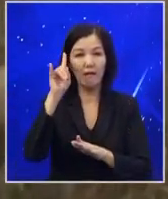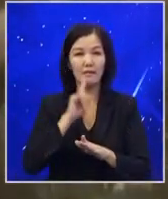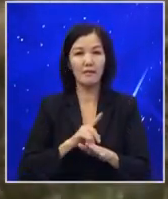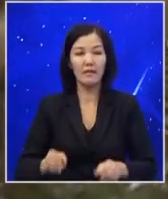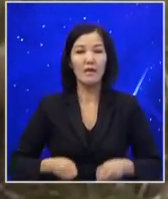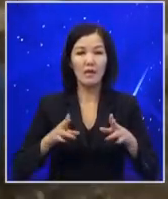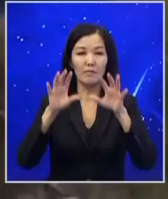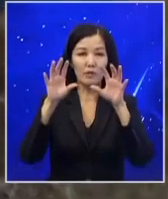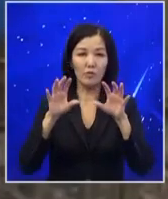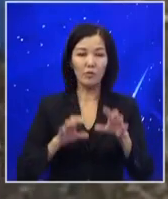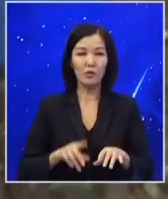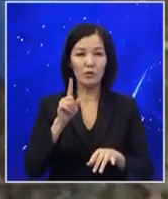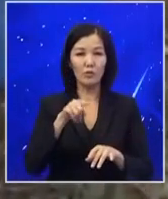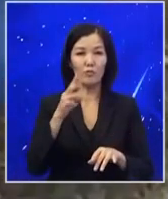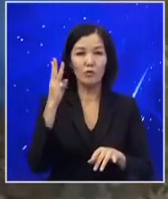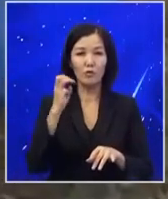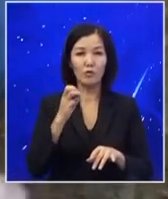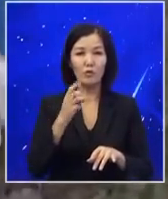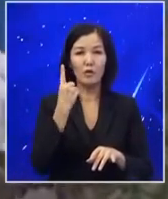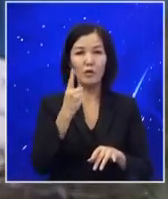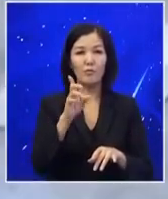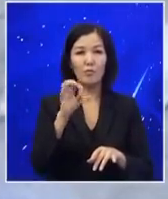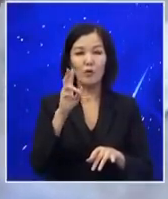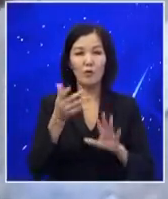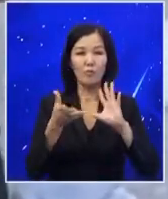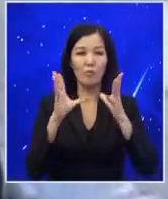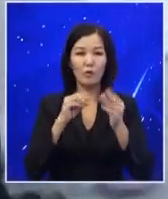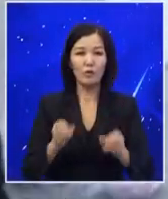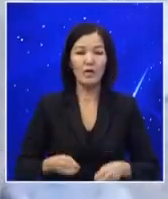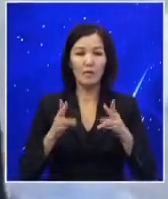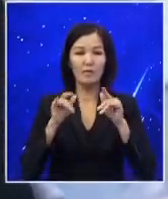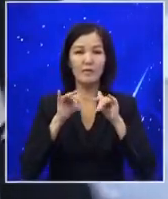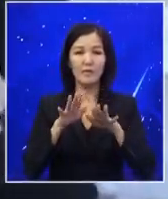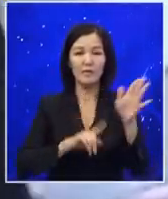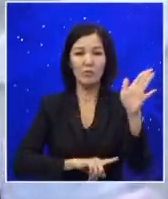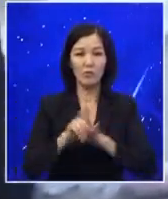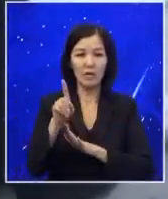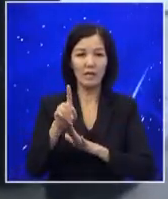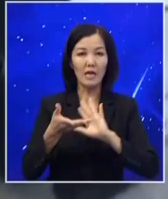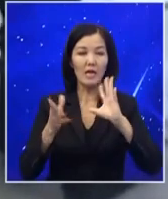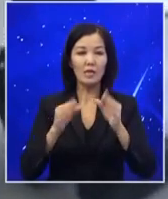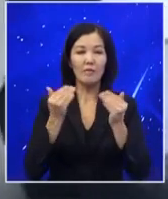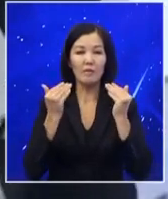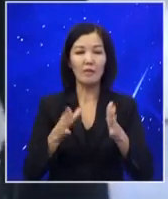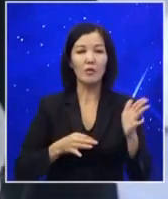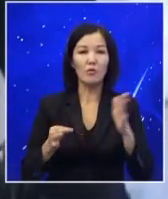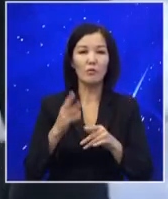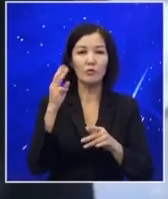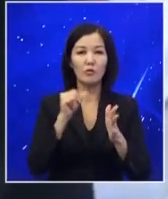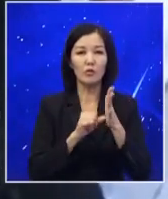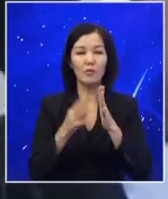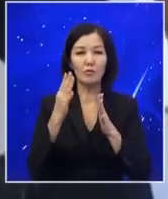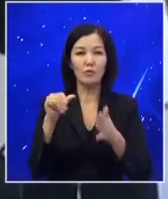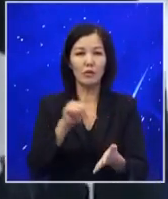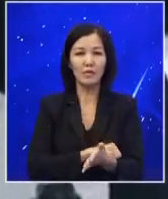Республикасы қылмыстық кодексінің номер 3-ші бабы 1-ші бөлігі бойынша қылмыстық іс қозғалды. Жалпы биыл облыста